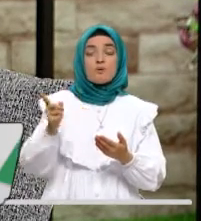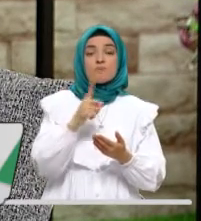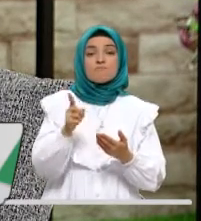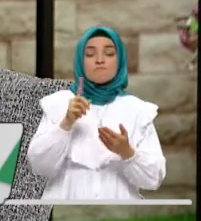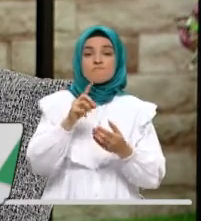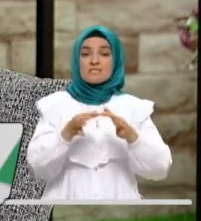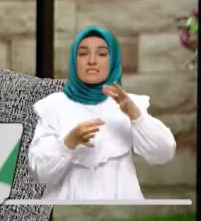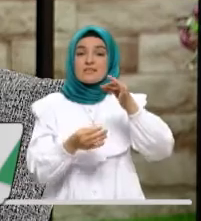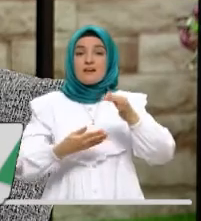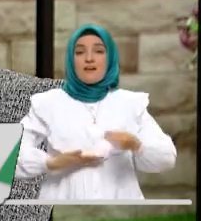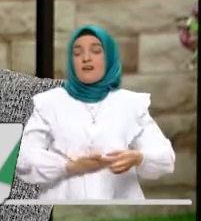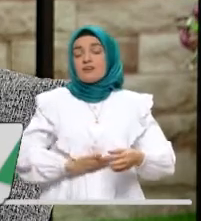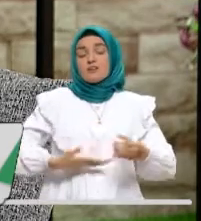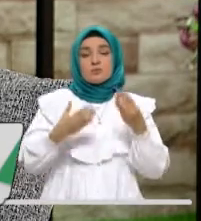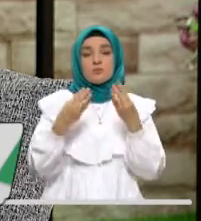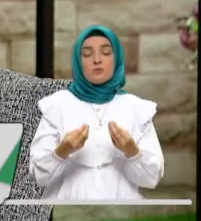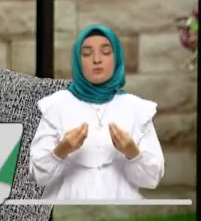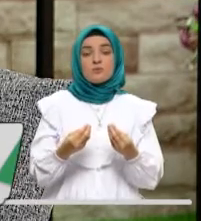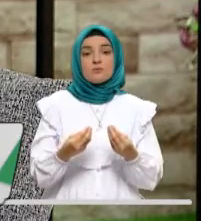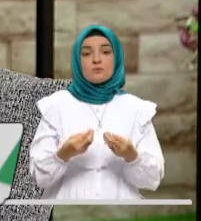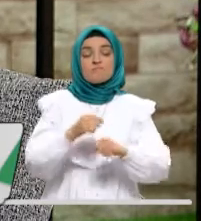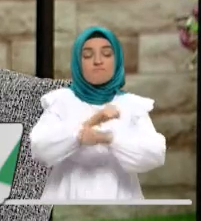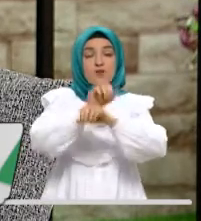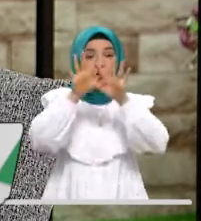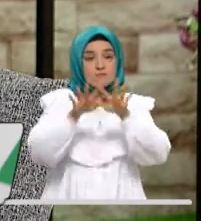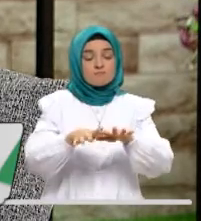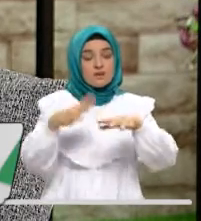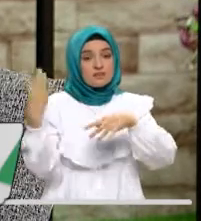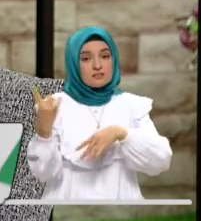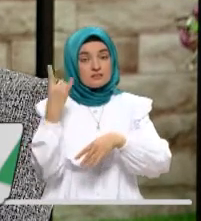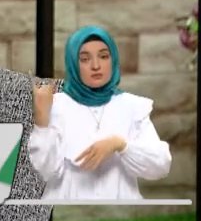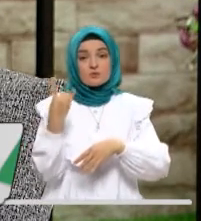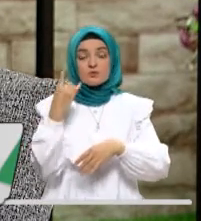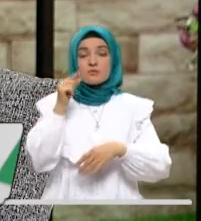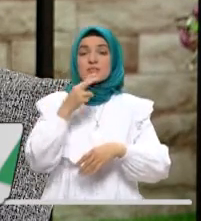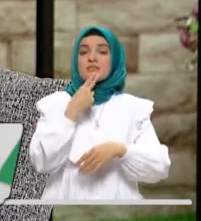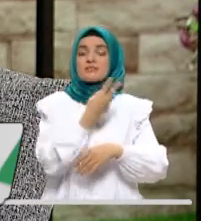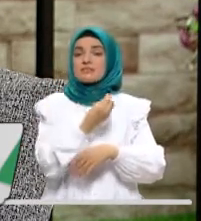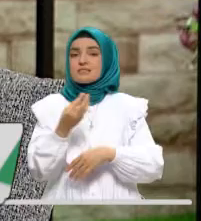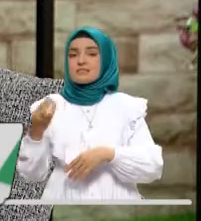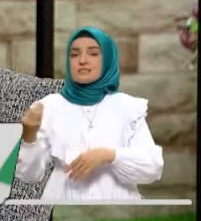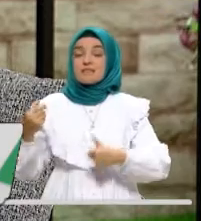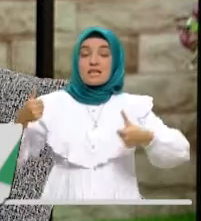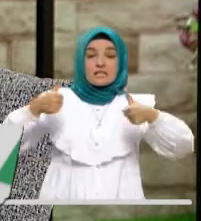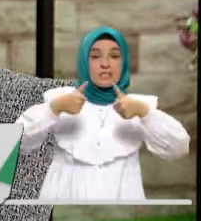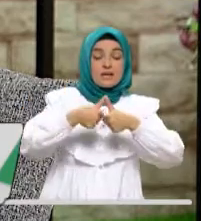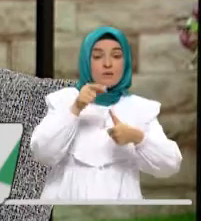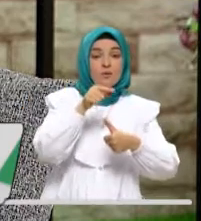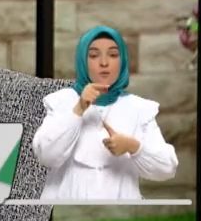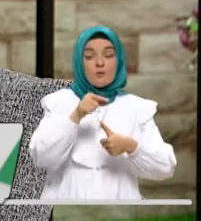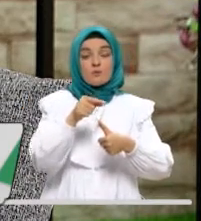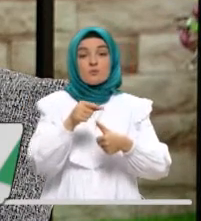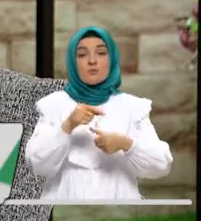O kadar infak sahibiydi. Hapishanelere dolaşır. Mesela kızlar işte hani kızları evlendirir, onlara çeyiz